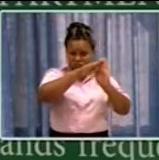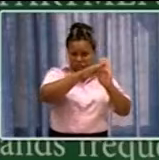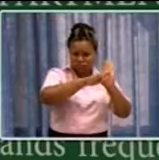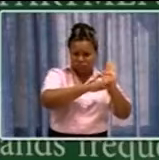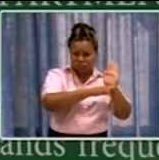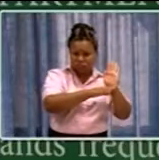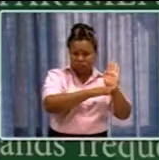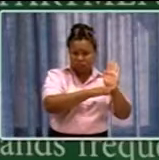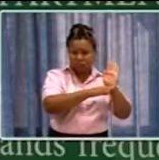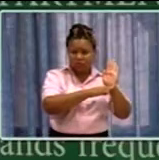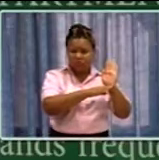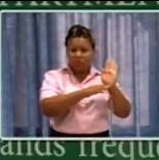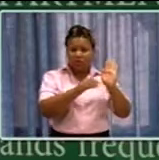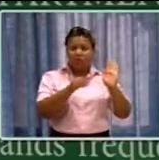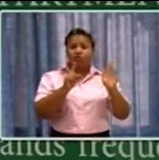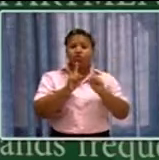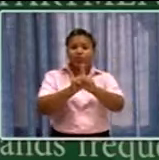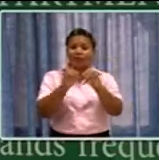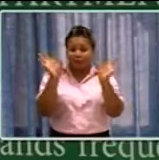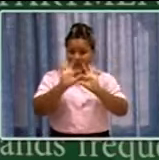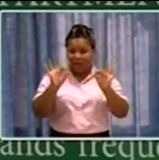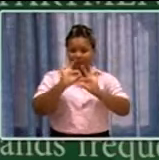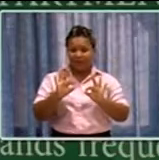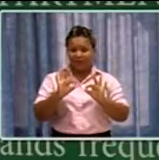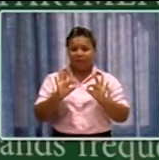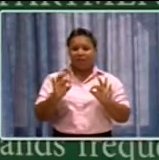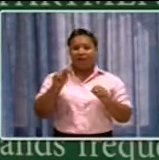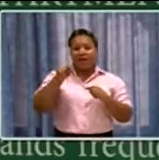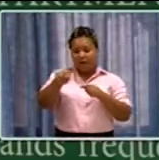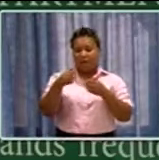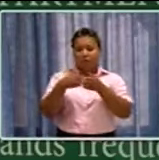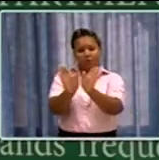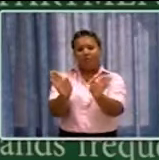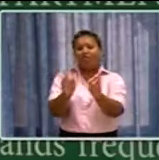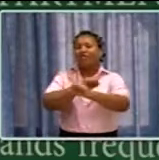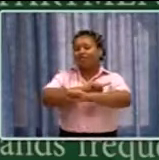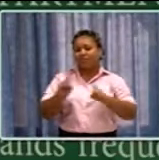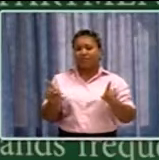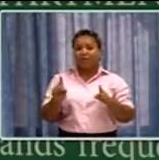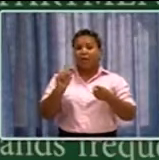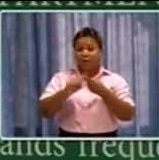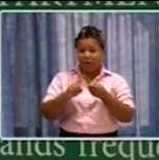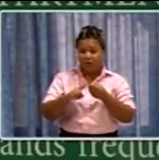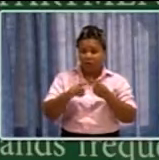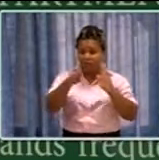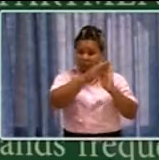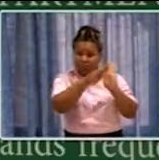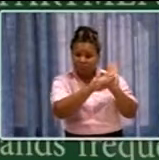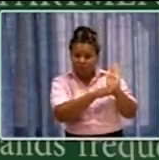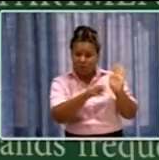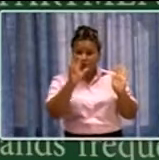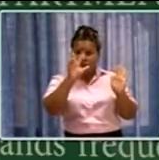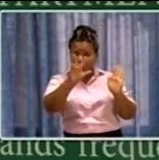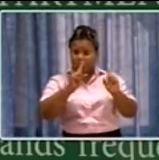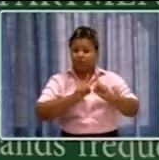réalité, une nouvelle façon de faire, il y a un nouveau commencement. Nous pas encore des fêtes COVID-19. Tant que les monde pas